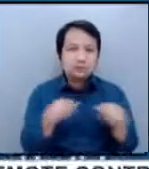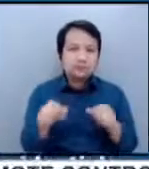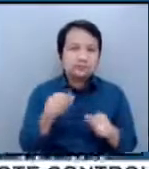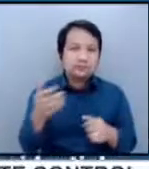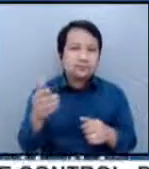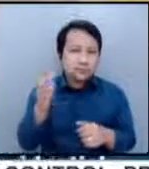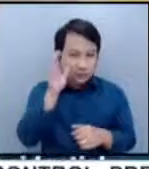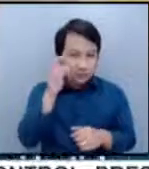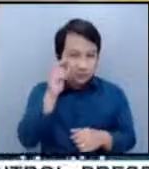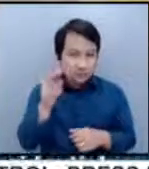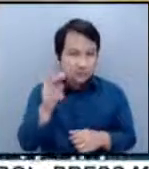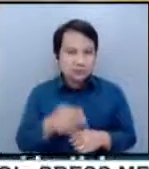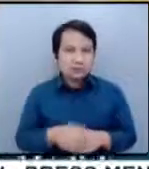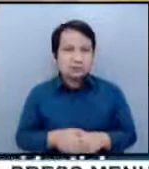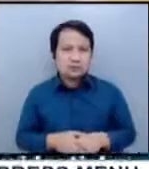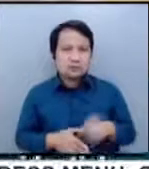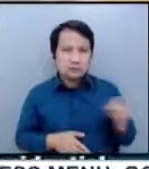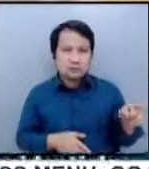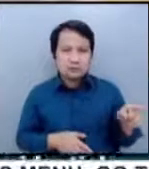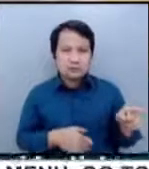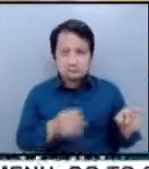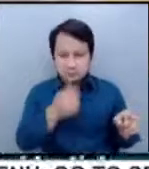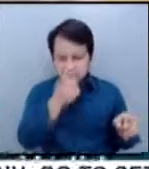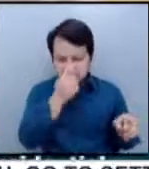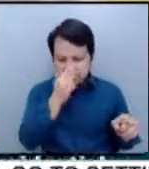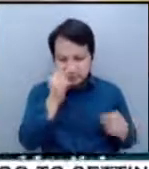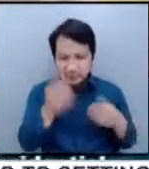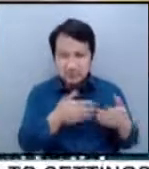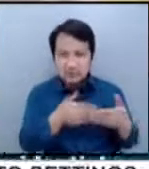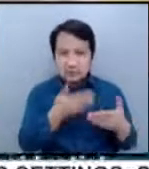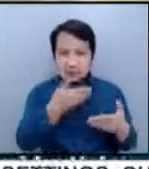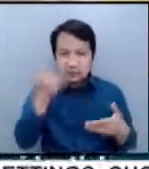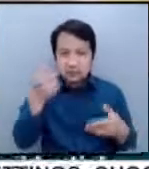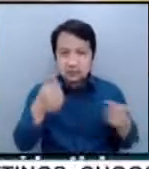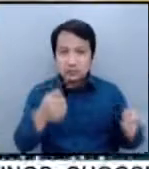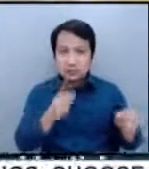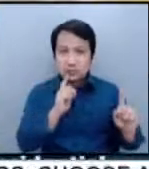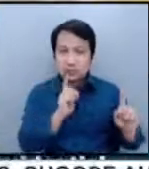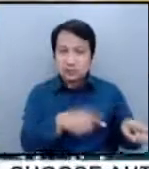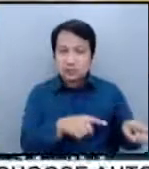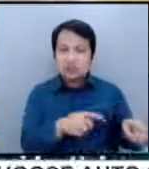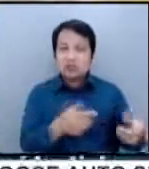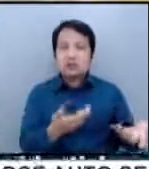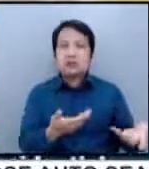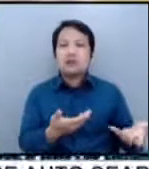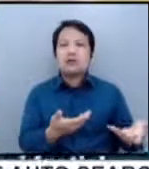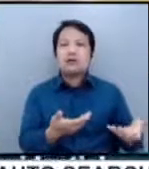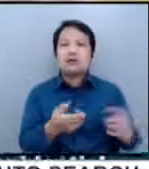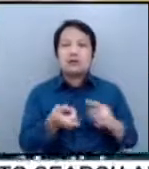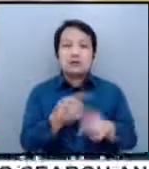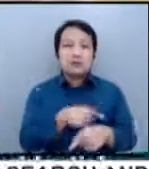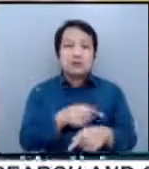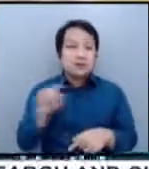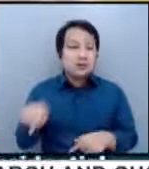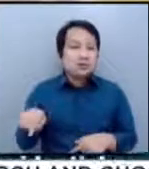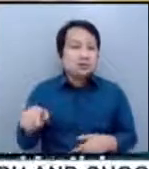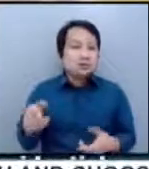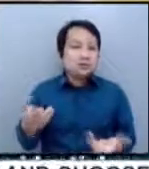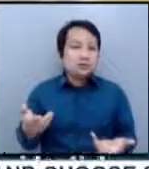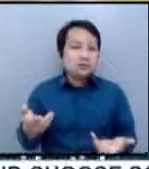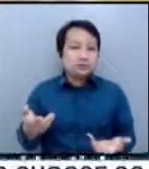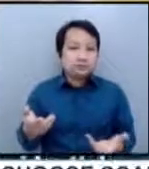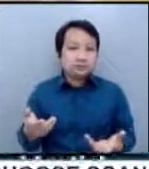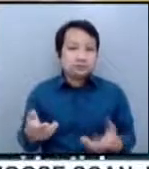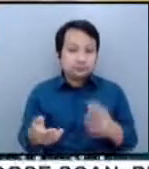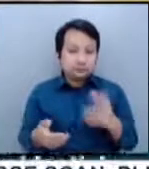Carlo Nograles, siguro ang the best na sagot dyan would be from a third party, no?